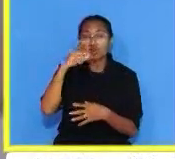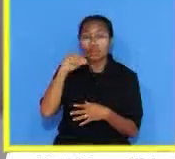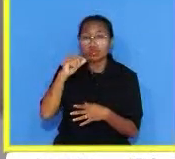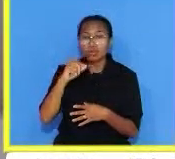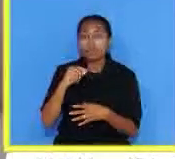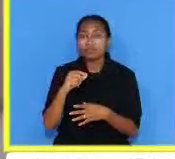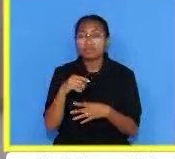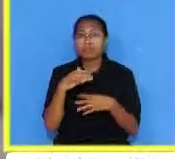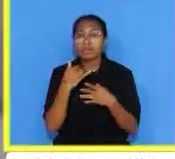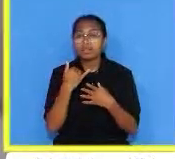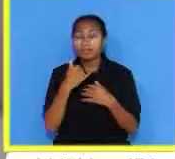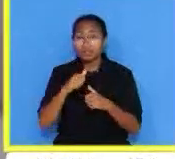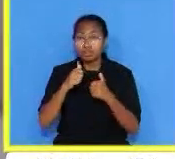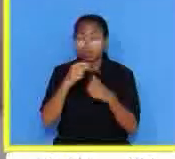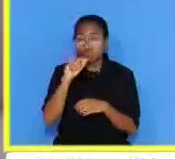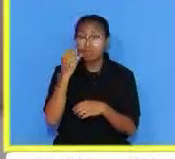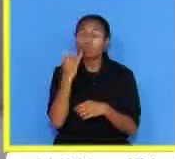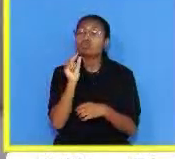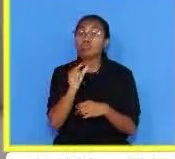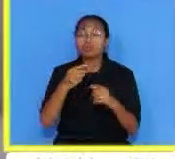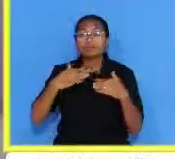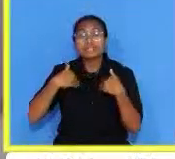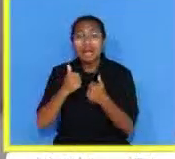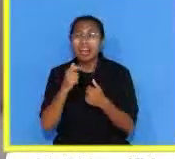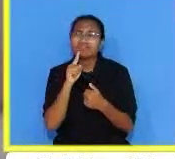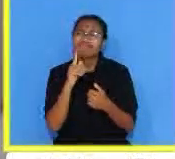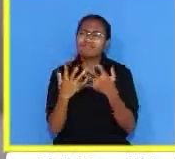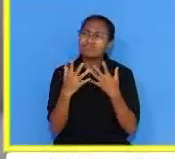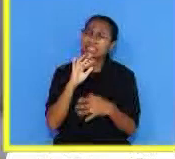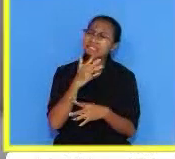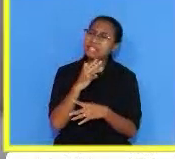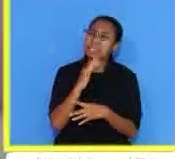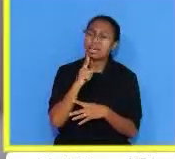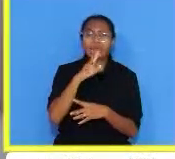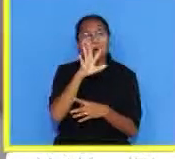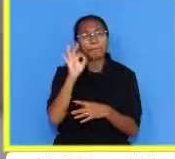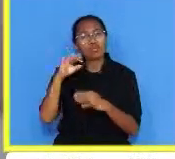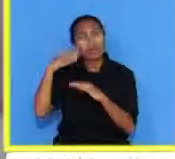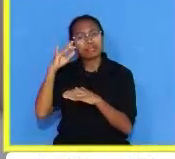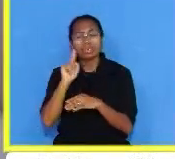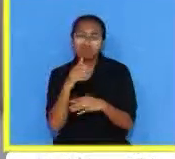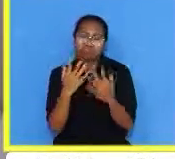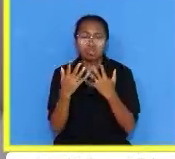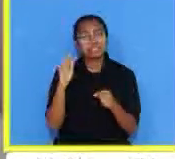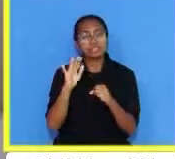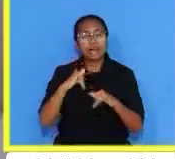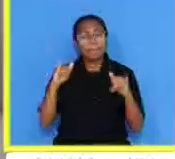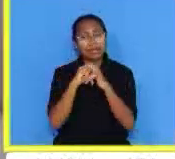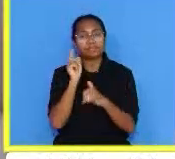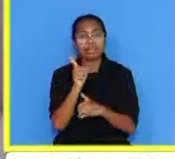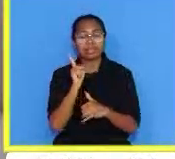fight untuk bisa paling tidak di angka 50-an%. Seperti itu.